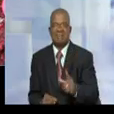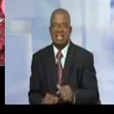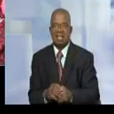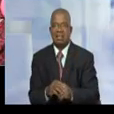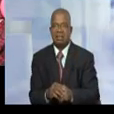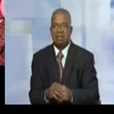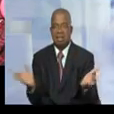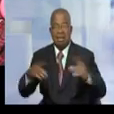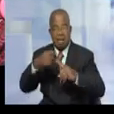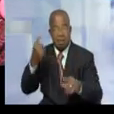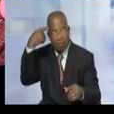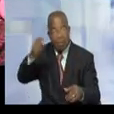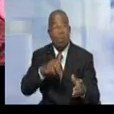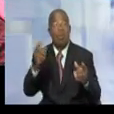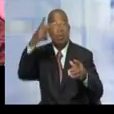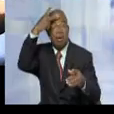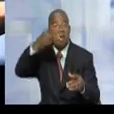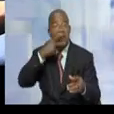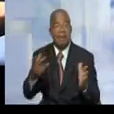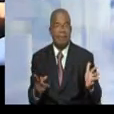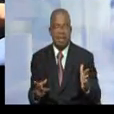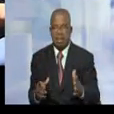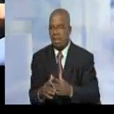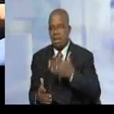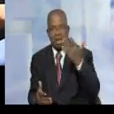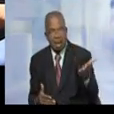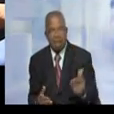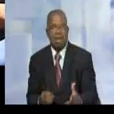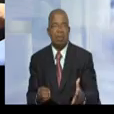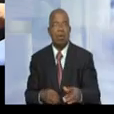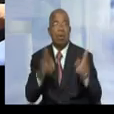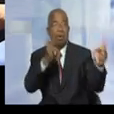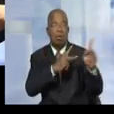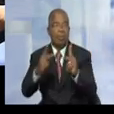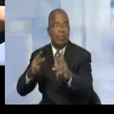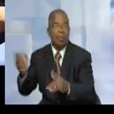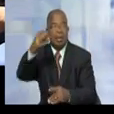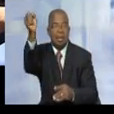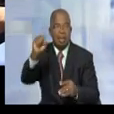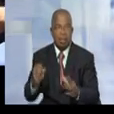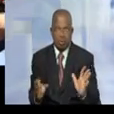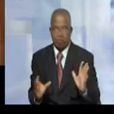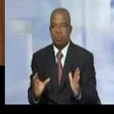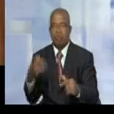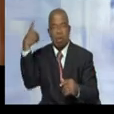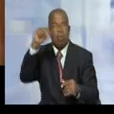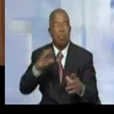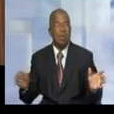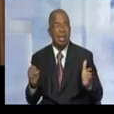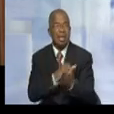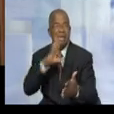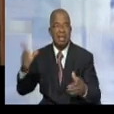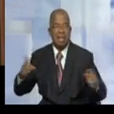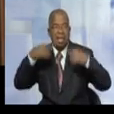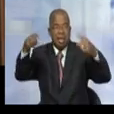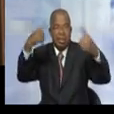atteindre l'excellence est encore long. Ils proposent alors des solutions pour améliorer la productivité en milieu scolaire. Toutes les activités